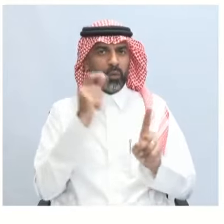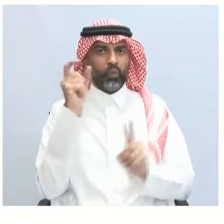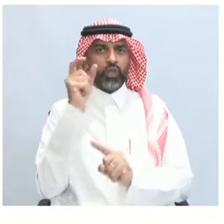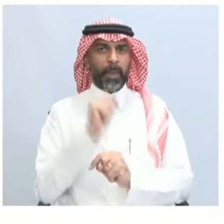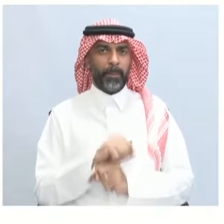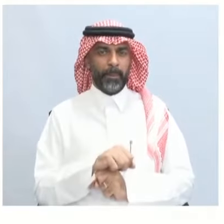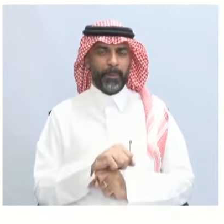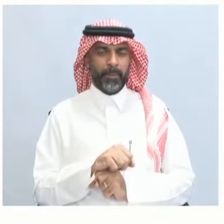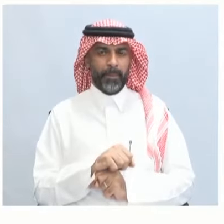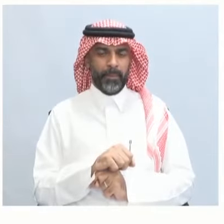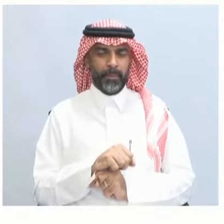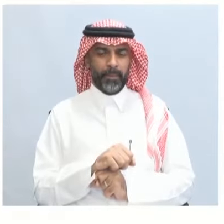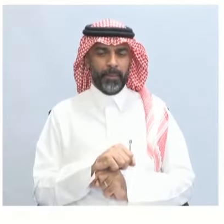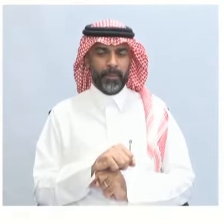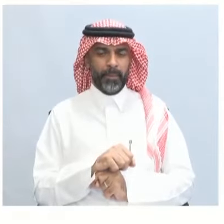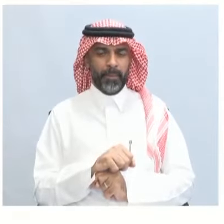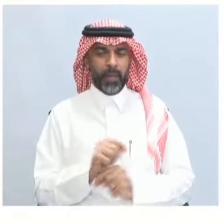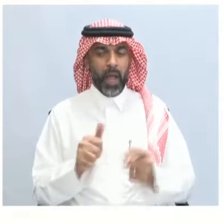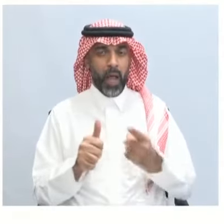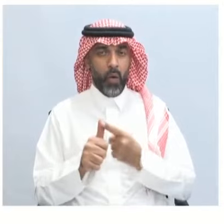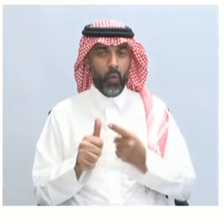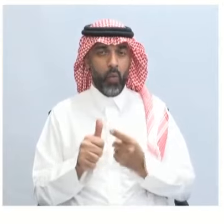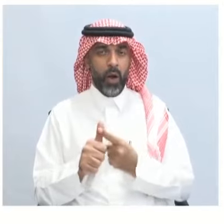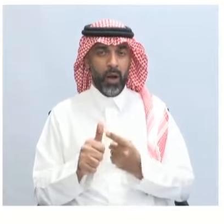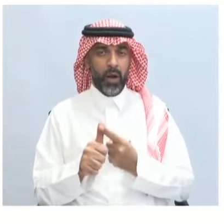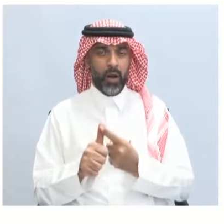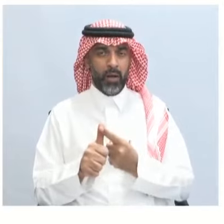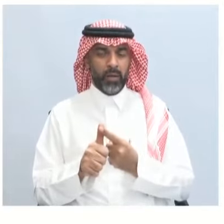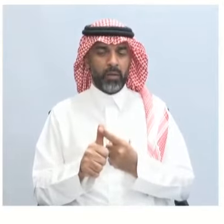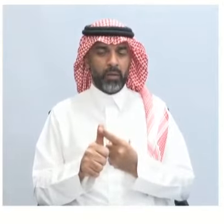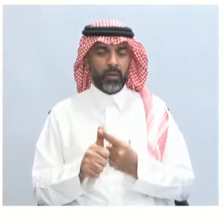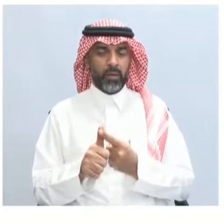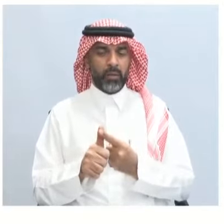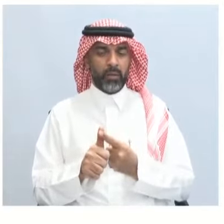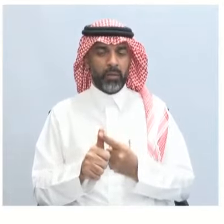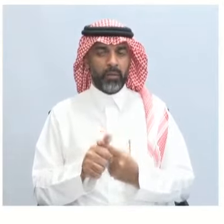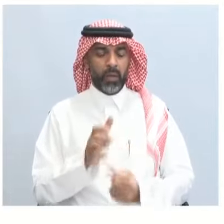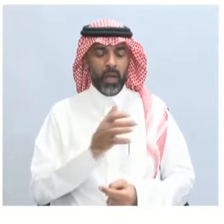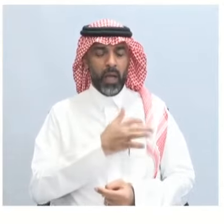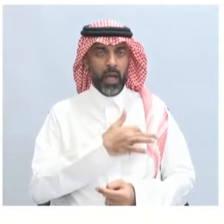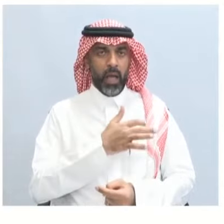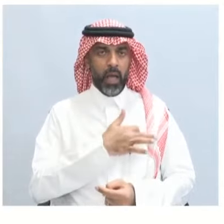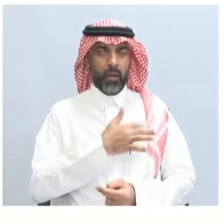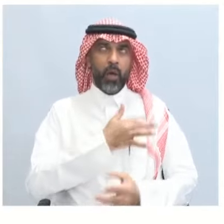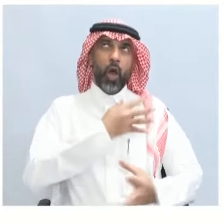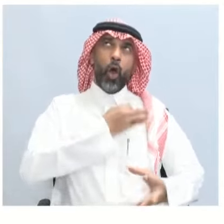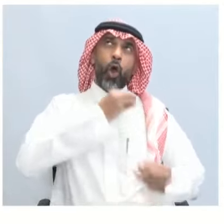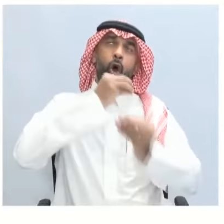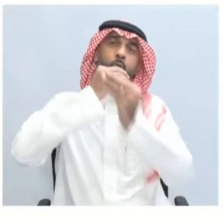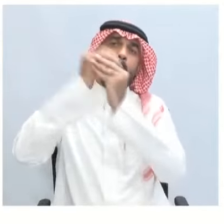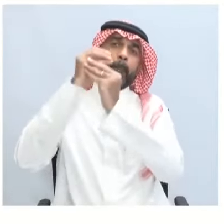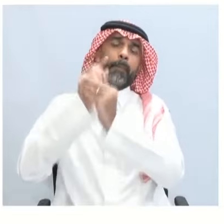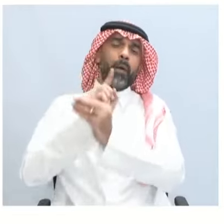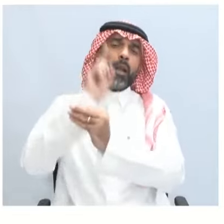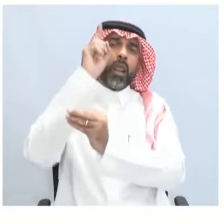الانسان احسنتم اول تلك النتائج هي تعلق القلب بالله وحده لهذا ينشرح